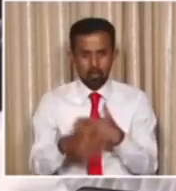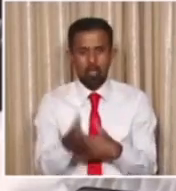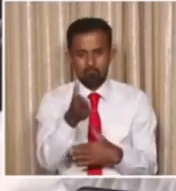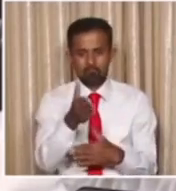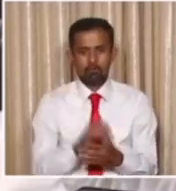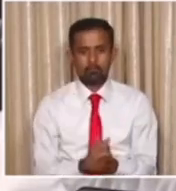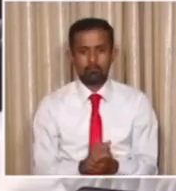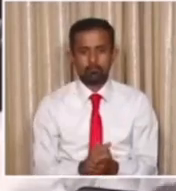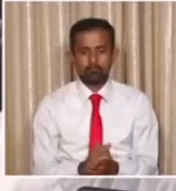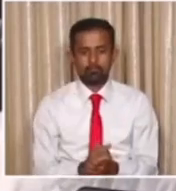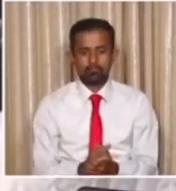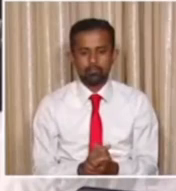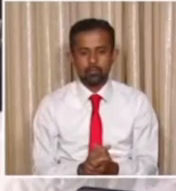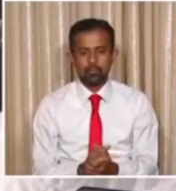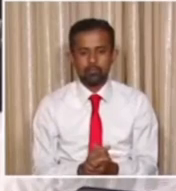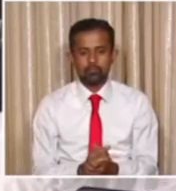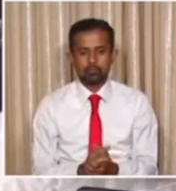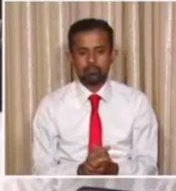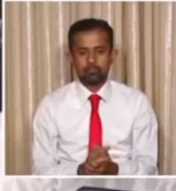හැටියට. මොකද හේතුව